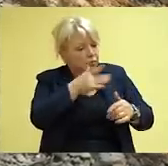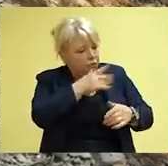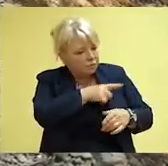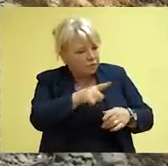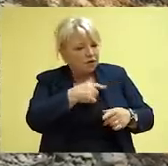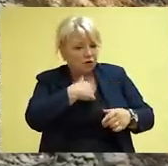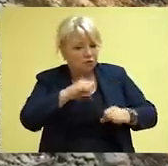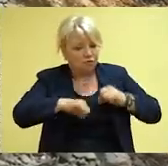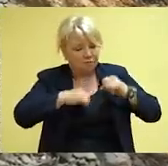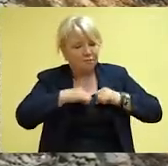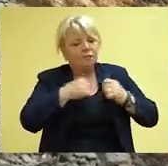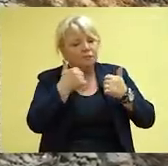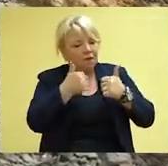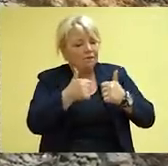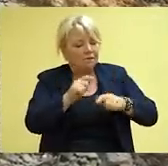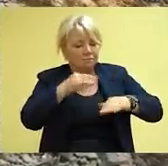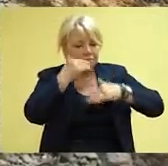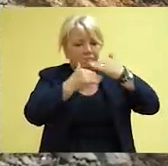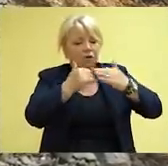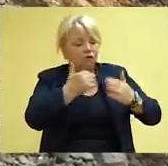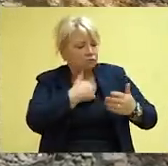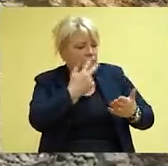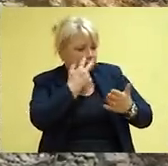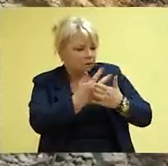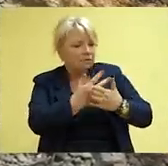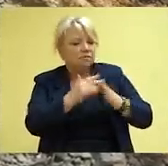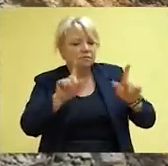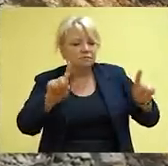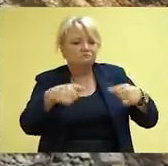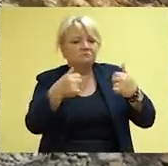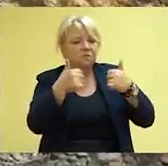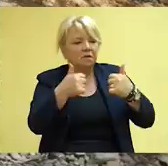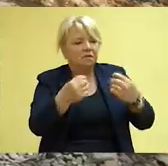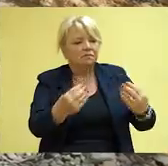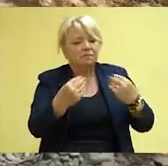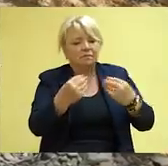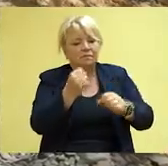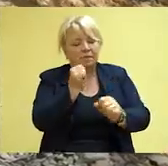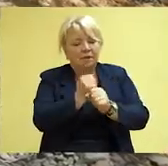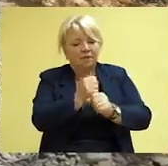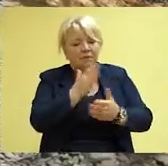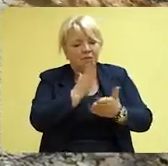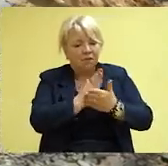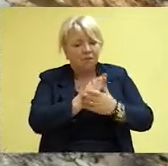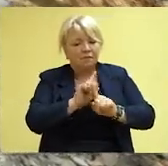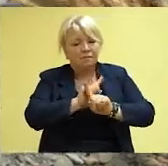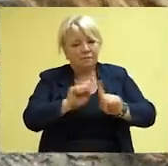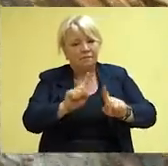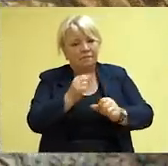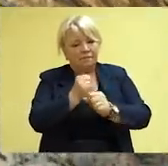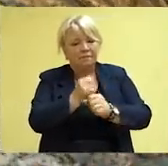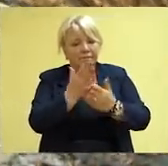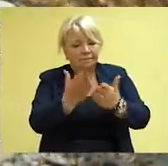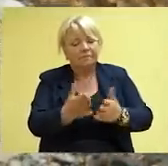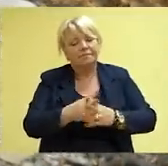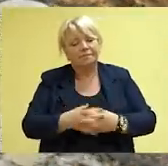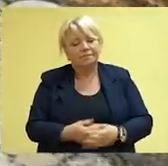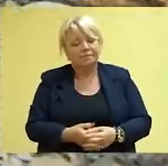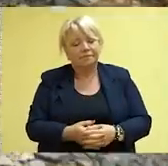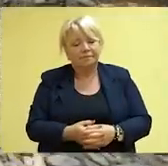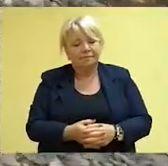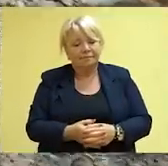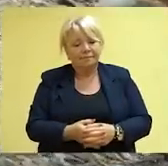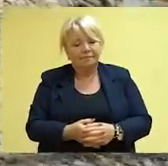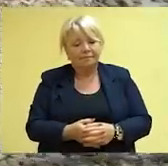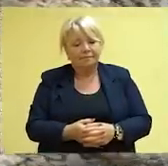ყველაფერი გინდოდა რომ ყოფილიყო იდეალურად და კი არის კიდევაც, კი ხედავთ რომ ძალიან იდეალურ მდგომარეობაში. ზრავში გინდა გაჩვენებთ?